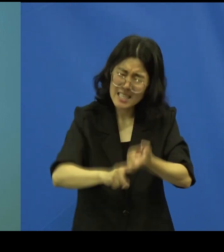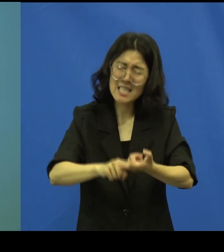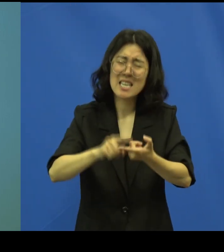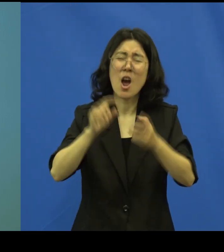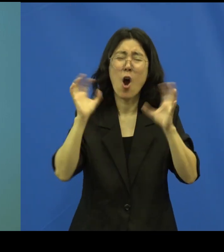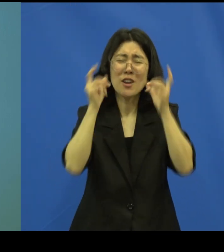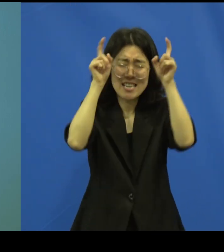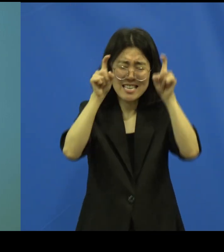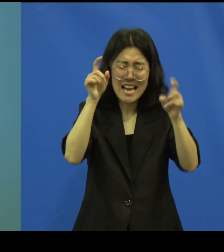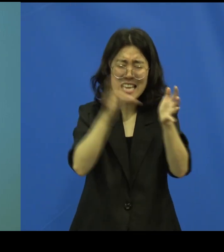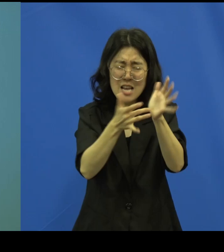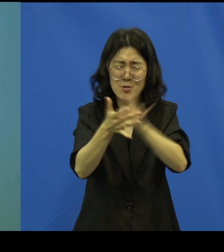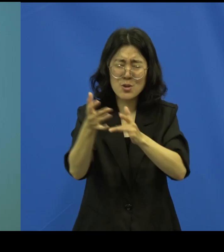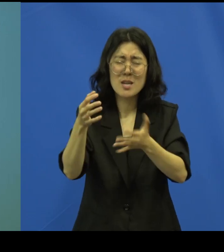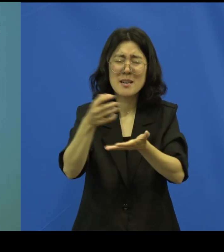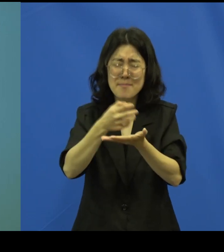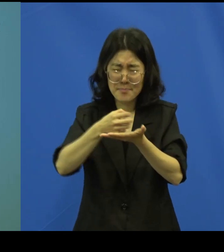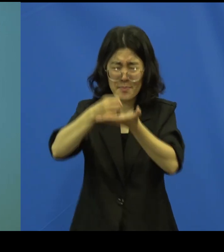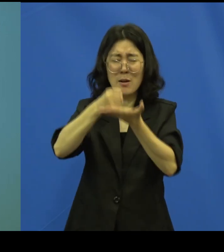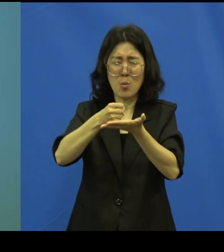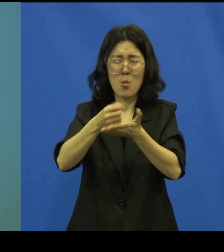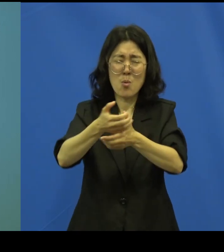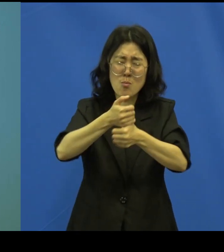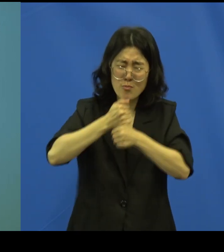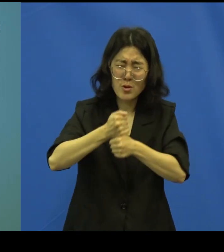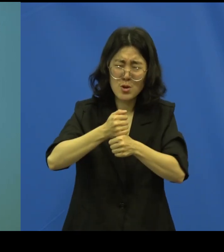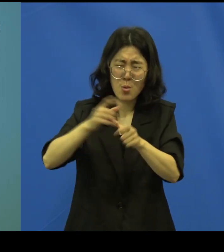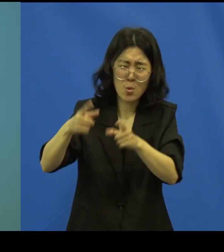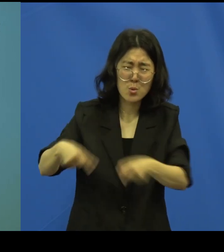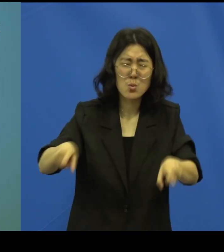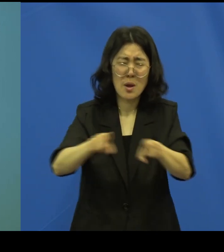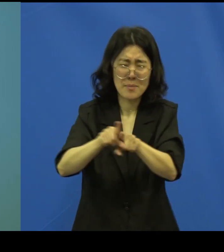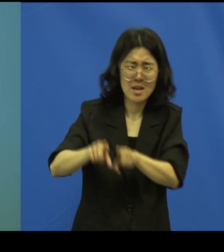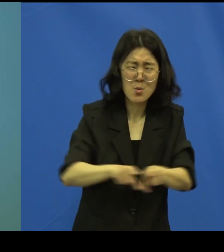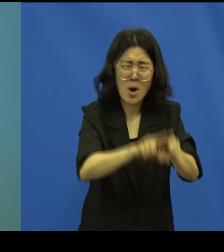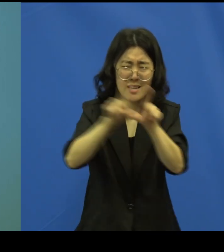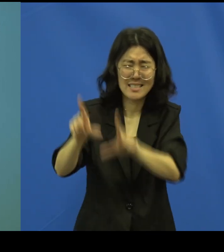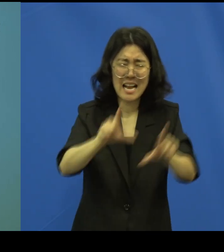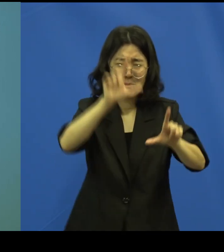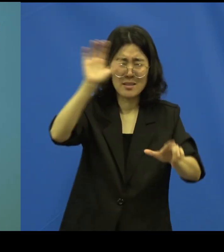예수를 찬양하며 그 주님과 함께 동행하는 일상을 살아가는 우리 모든